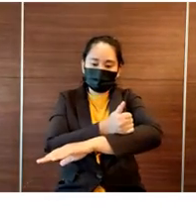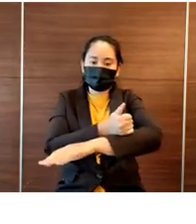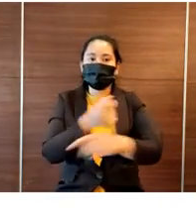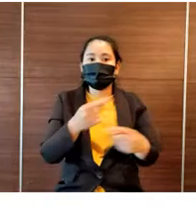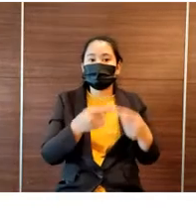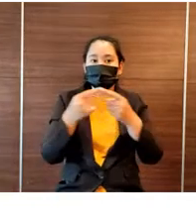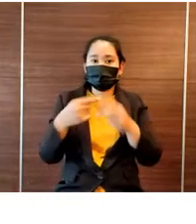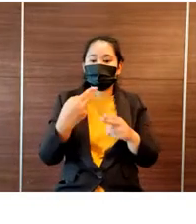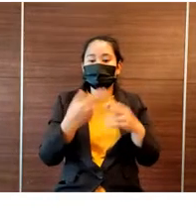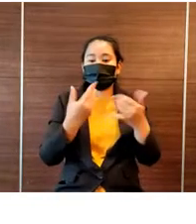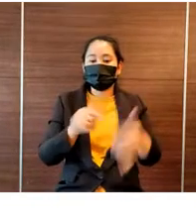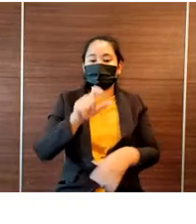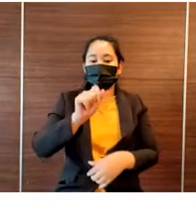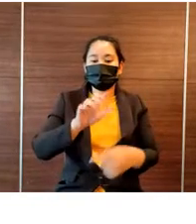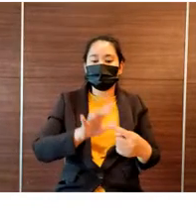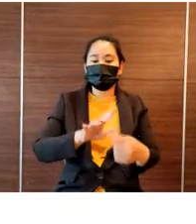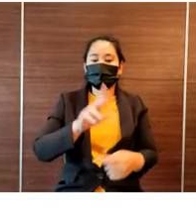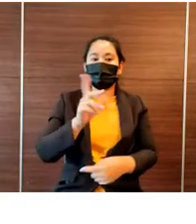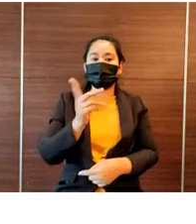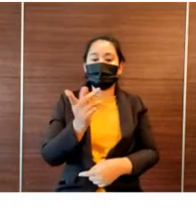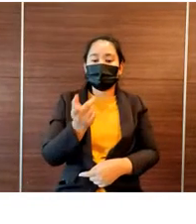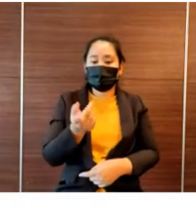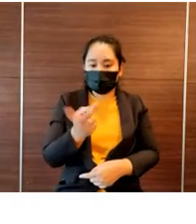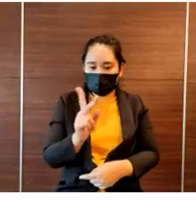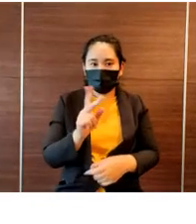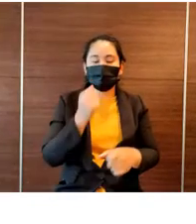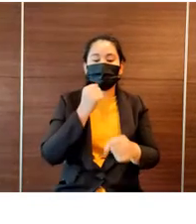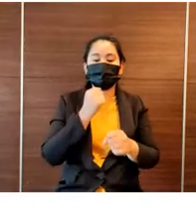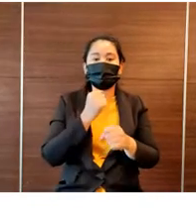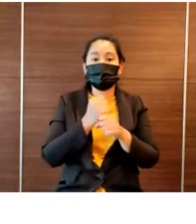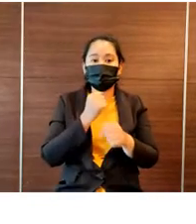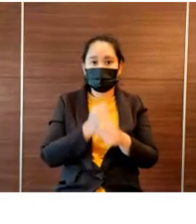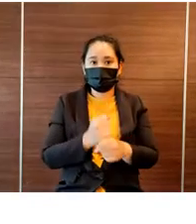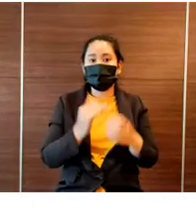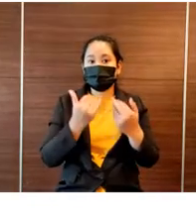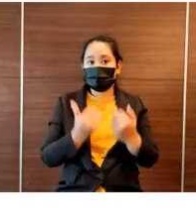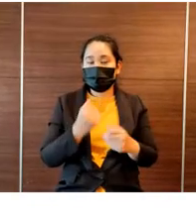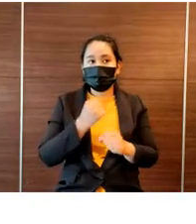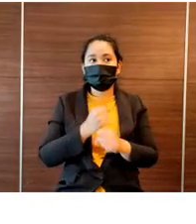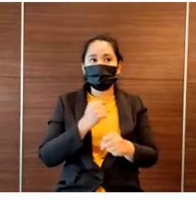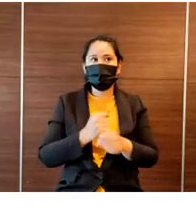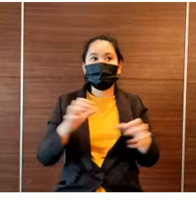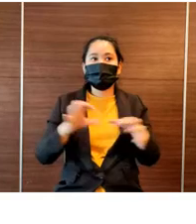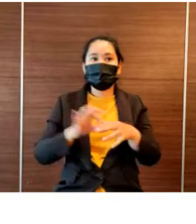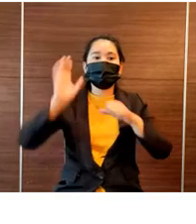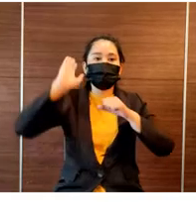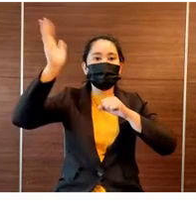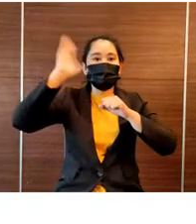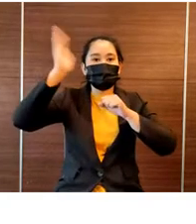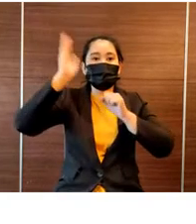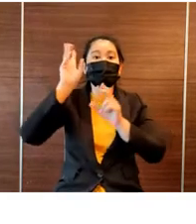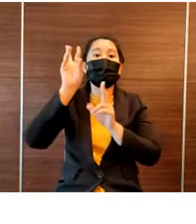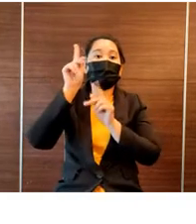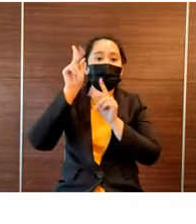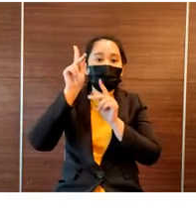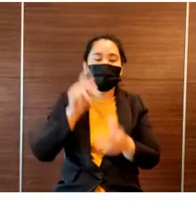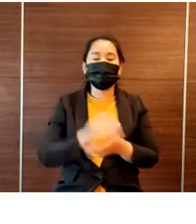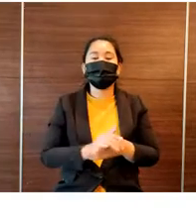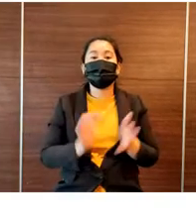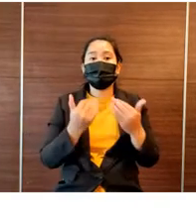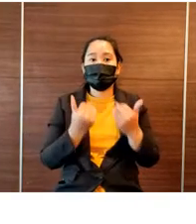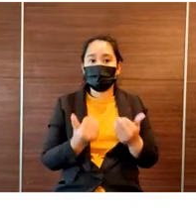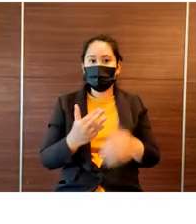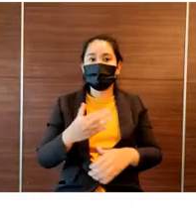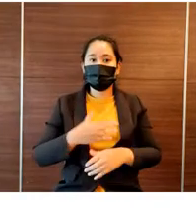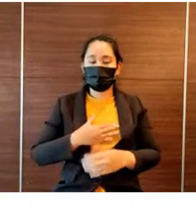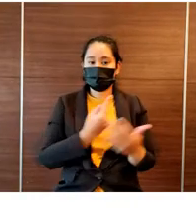ผมอาร์คครับสาวโรจน์คุณาธเนศนะครับปัจจุบันเนี่ยผมทำงานด้านสื่อสารมวลชนนะครับแต่ว่าวันนี้เนี่ยผมม